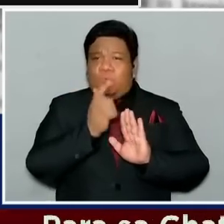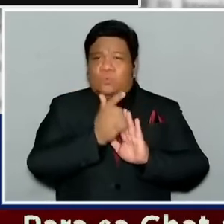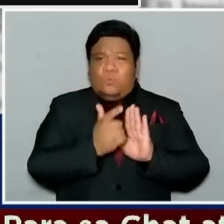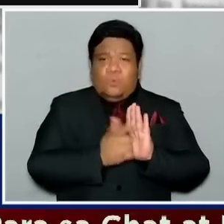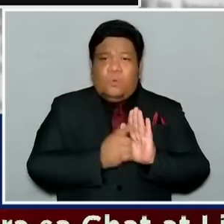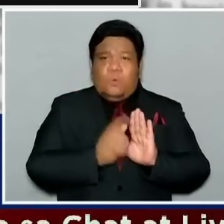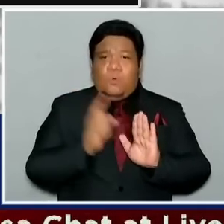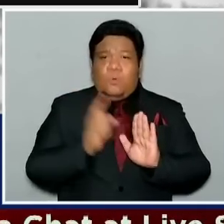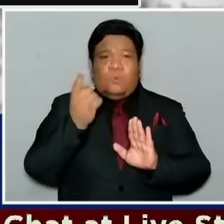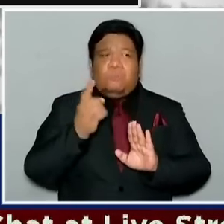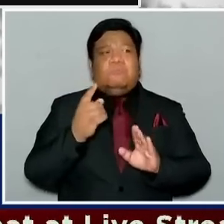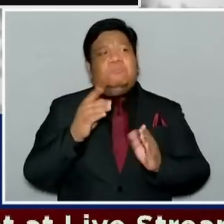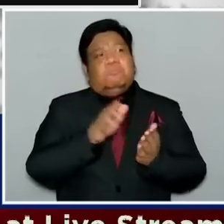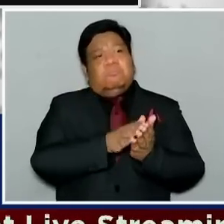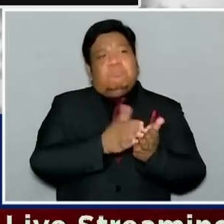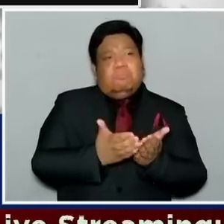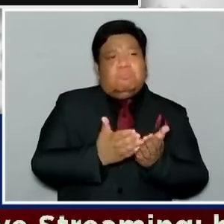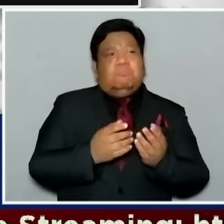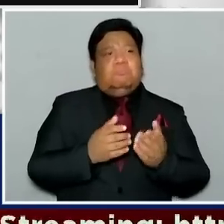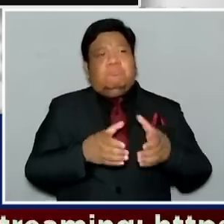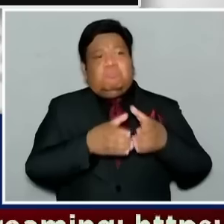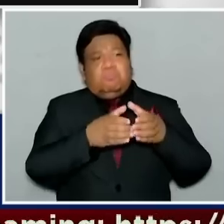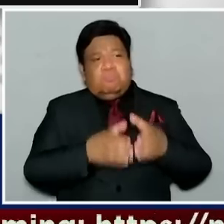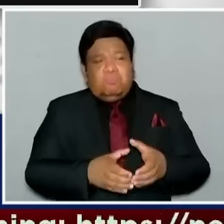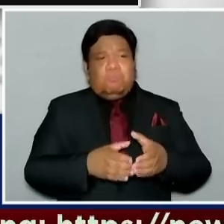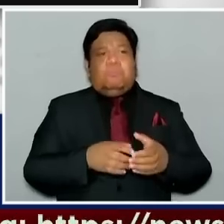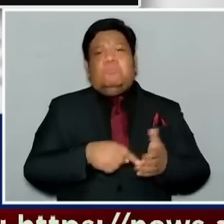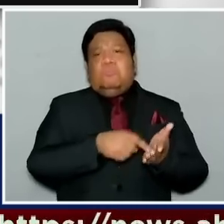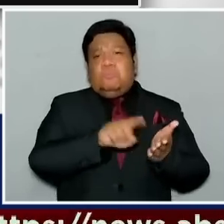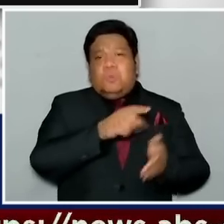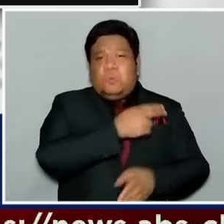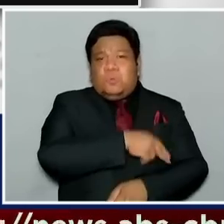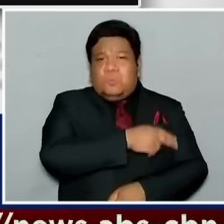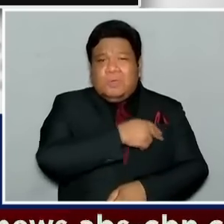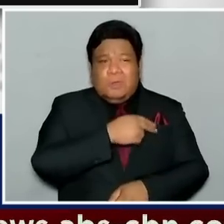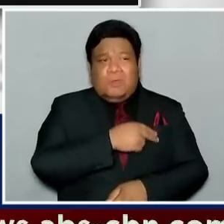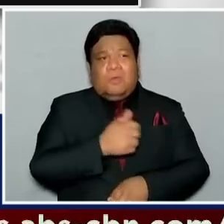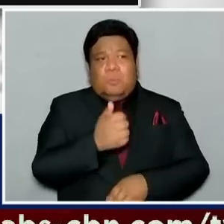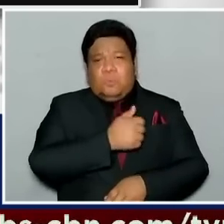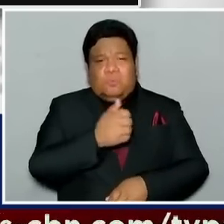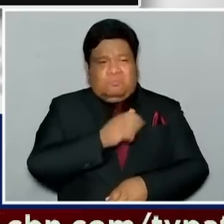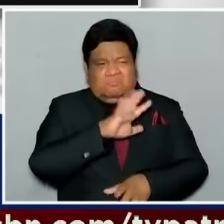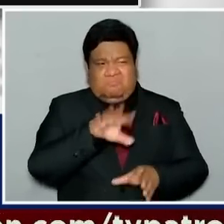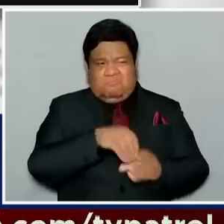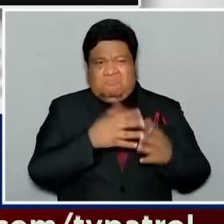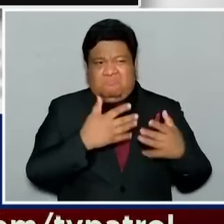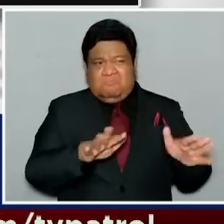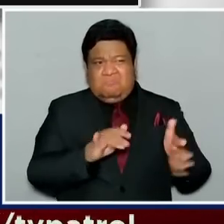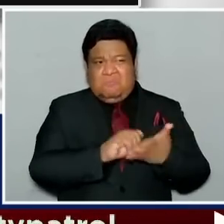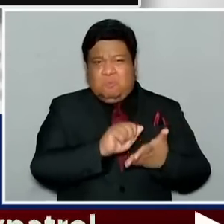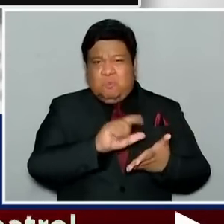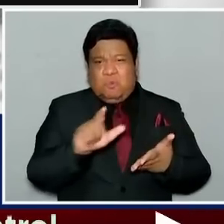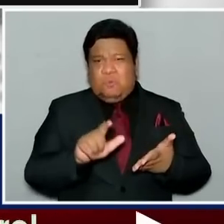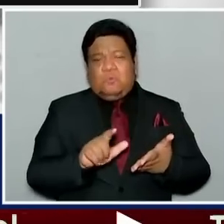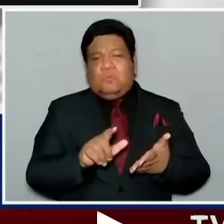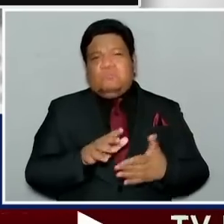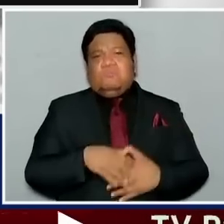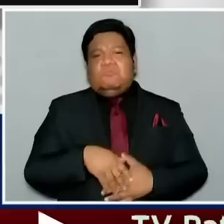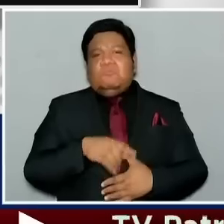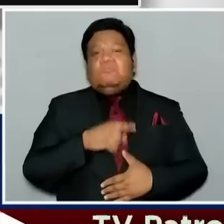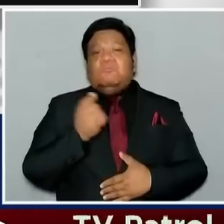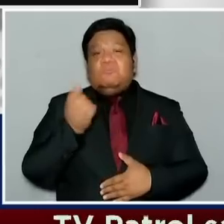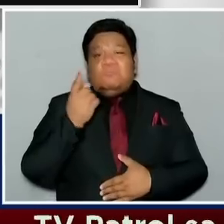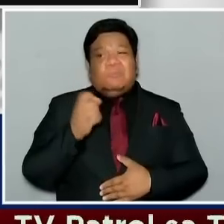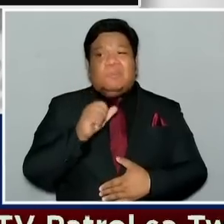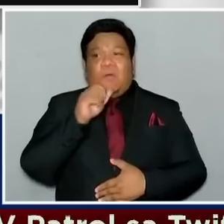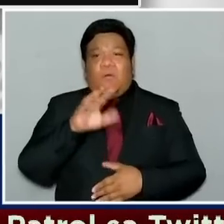ang kabaong, urn, morgue sa ospital at ang transportasyon ng labi papunta sa libingan. At hindi